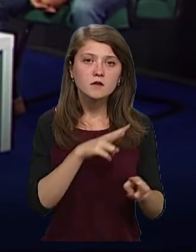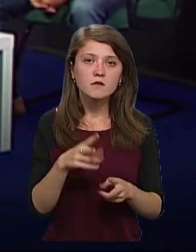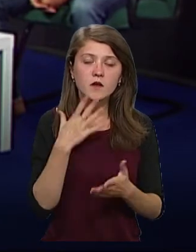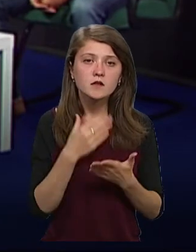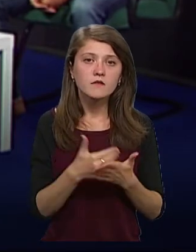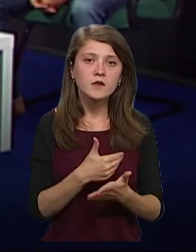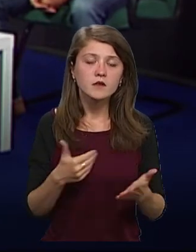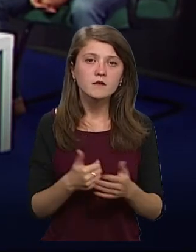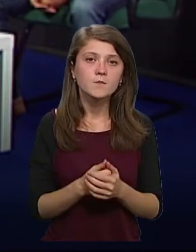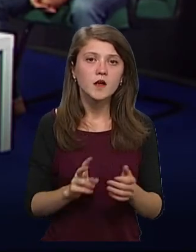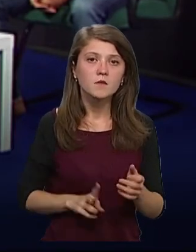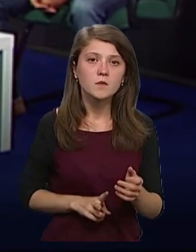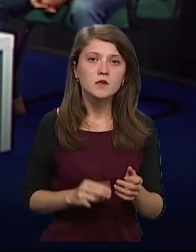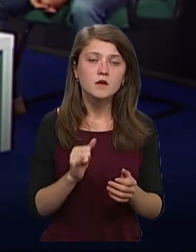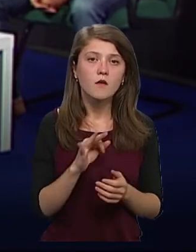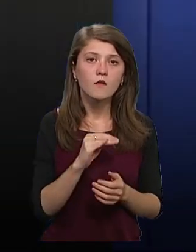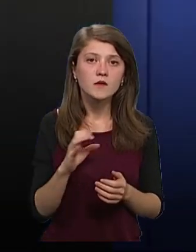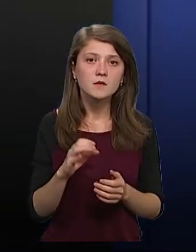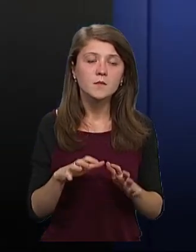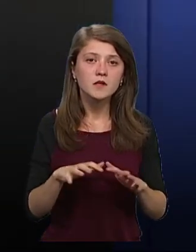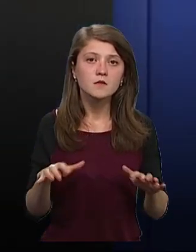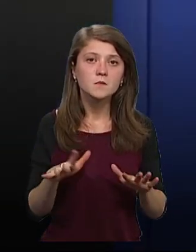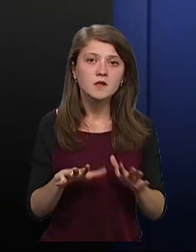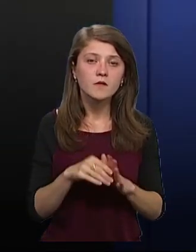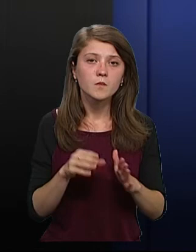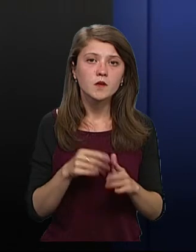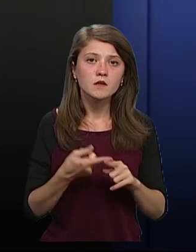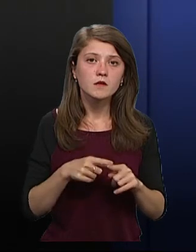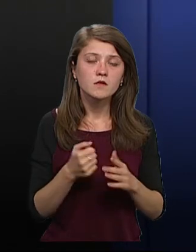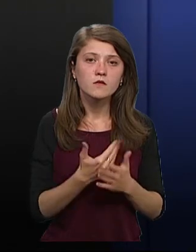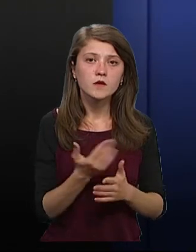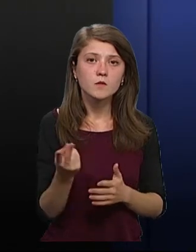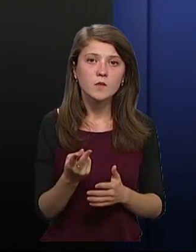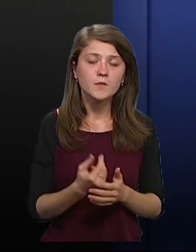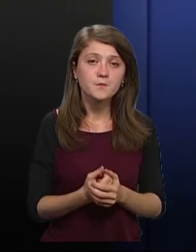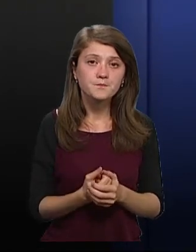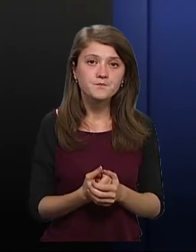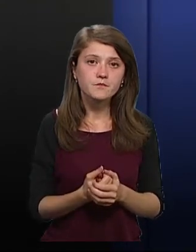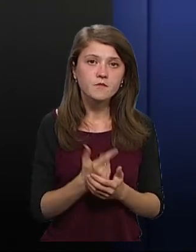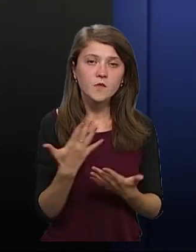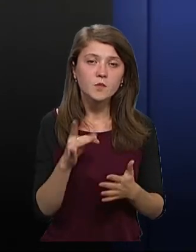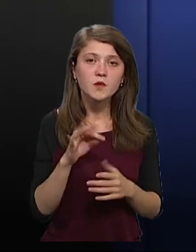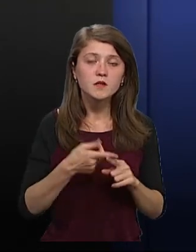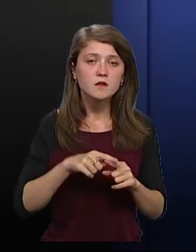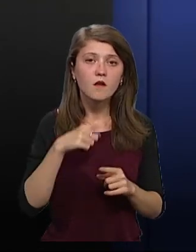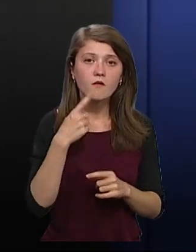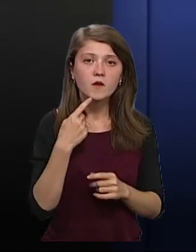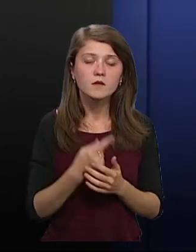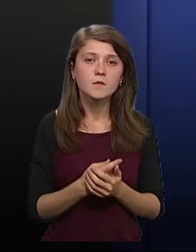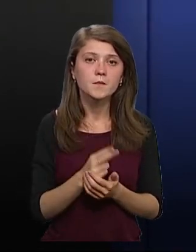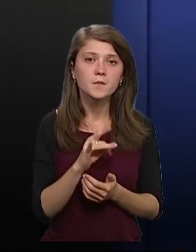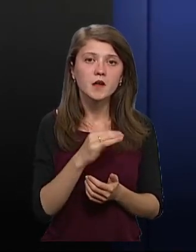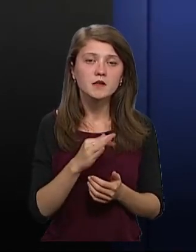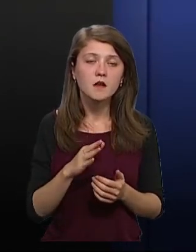від адміністрації чи від Офісу Президента. Але от щодо місцевих виборів, це питання до вас обох, можливо, з пана Івана. Ви вже про це казали, що в партії «Слуги народу» і в